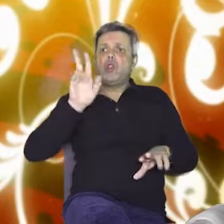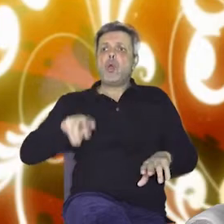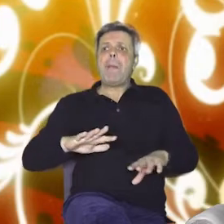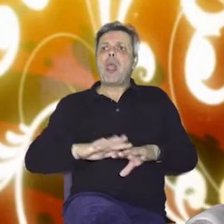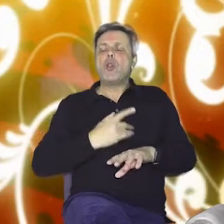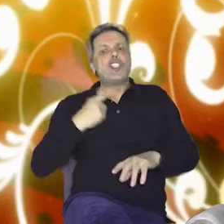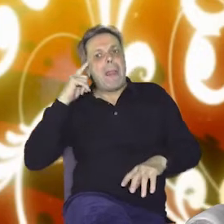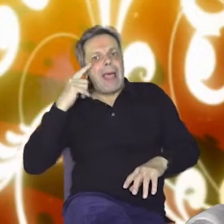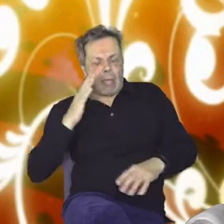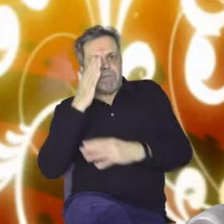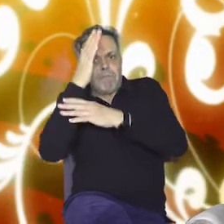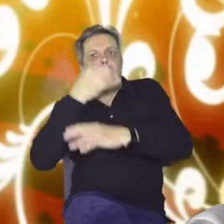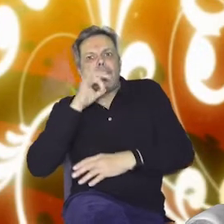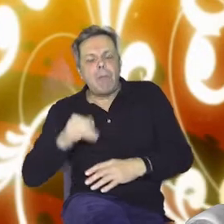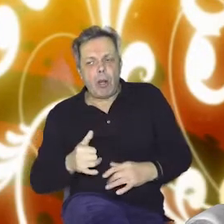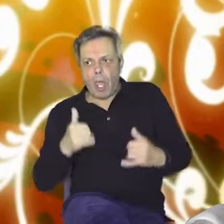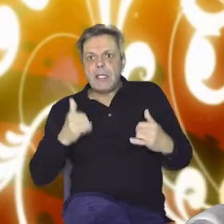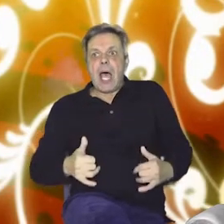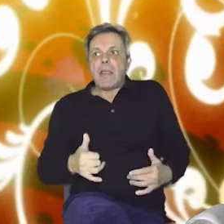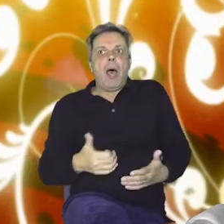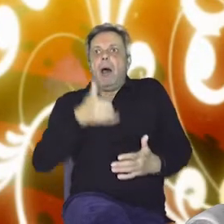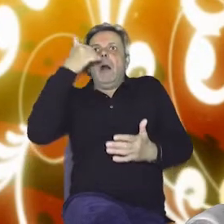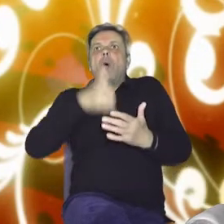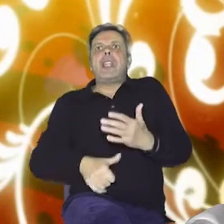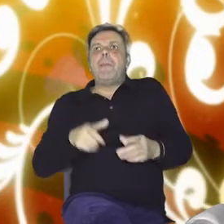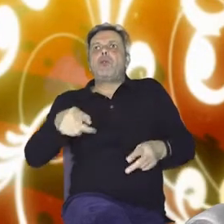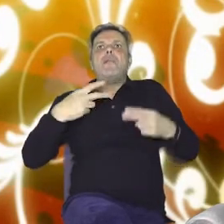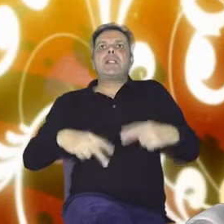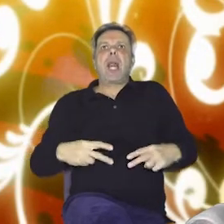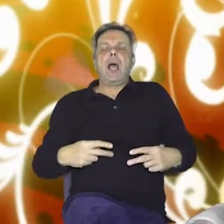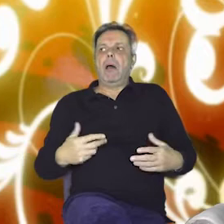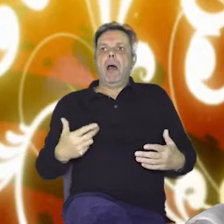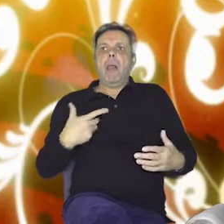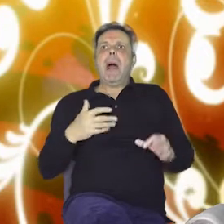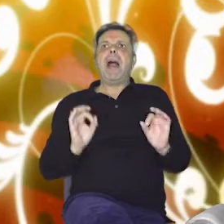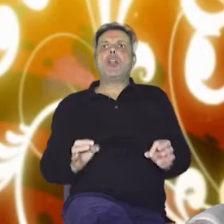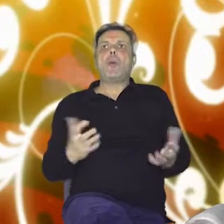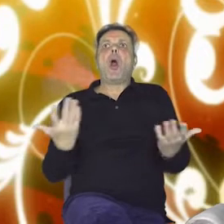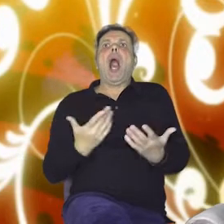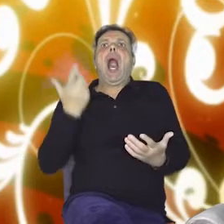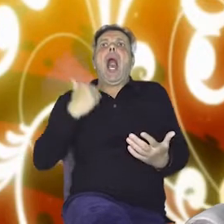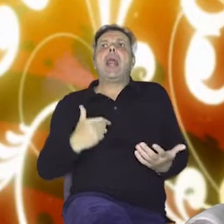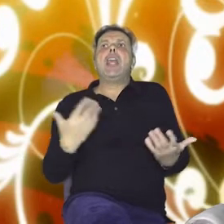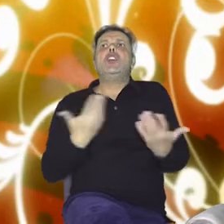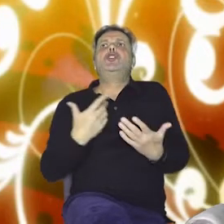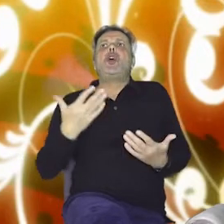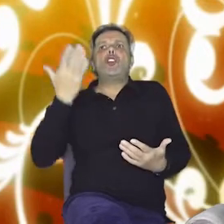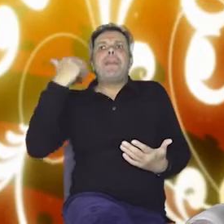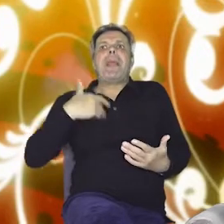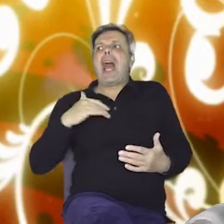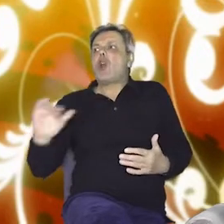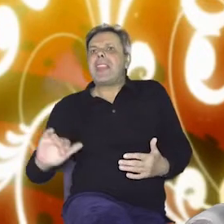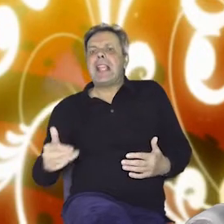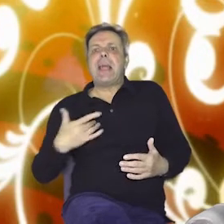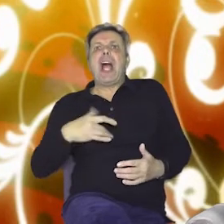da će biti bolje. Sada odjedanput ovaj strah, aha, nama je dobro, ali šta će biti našoj djeci, našim unucima,